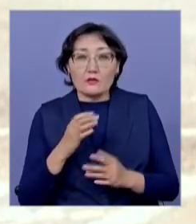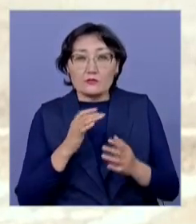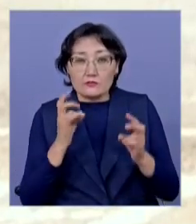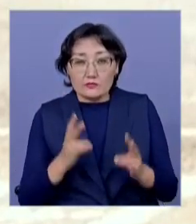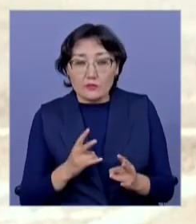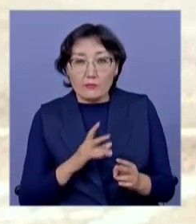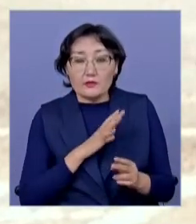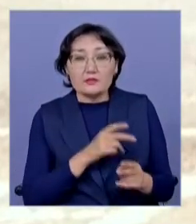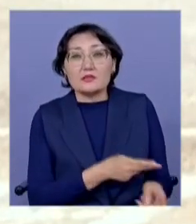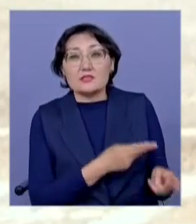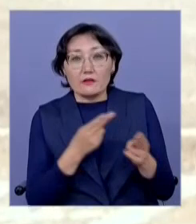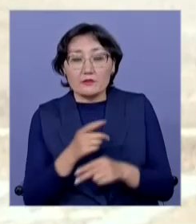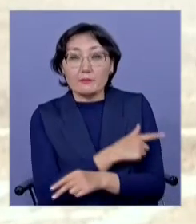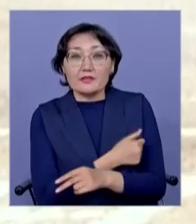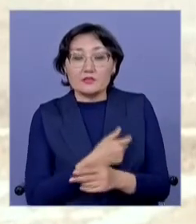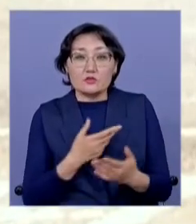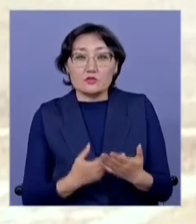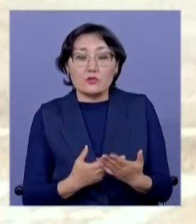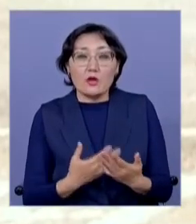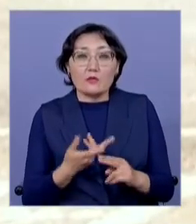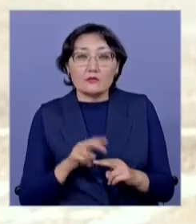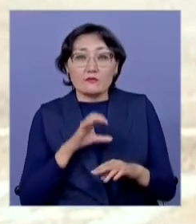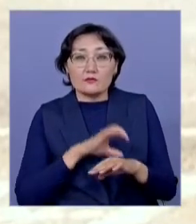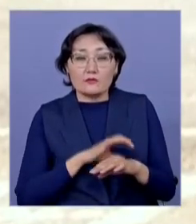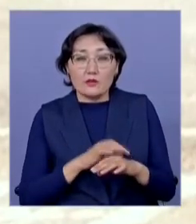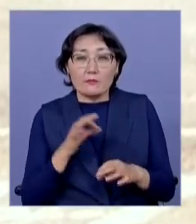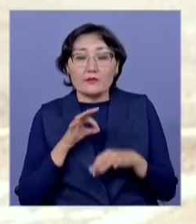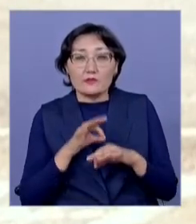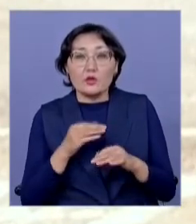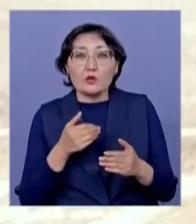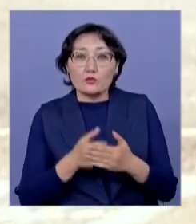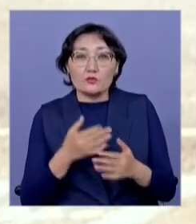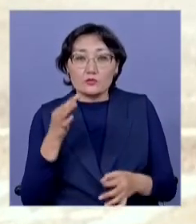был доставлен в больницу. По данному факту проводится досудебное расследование.